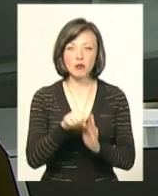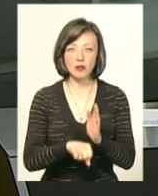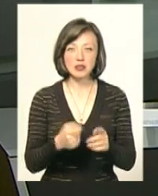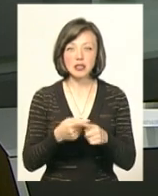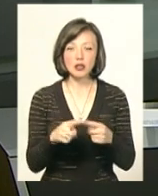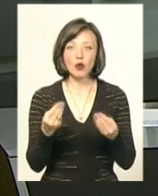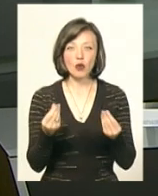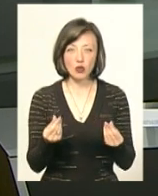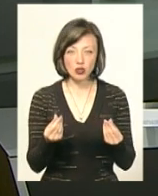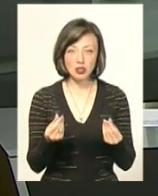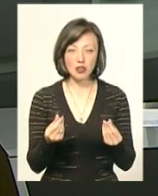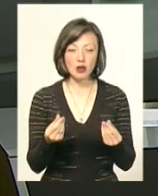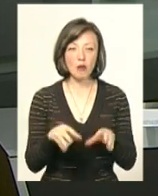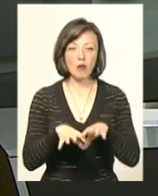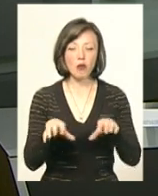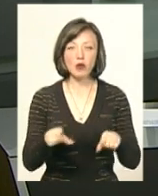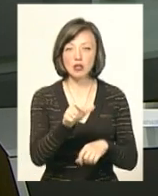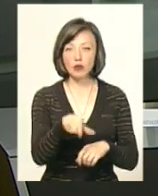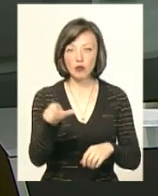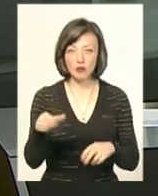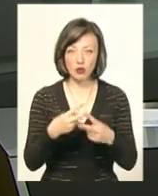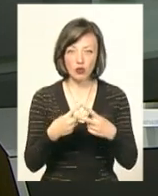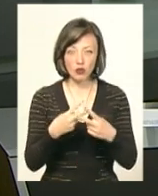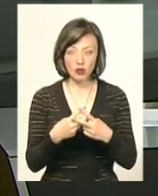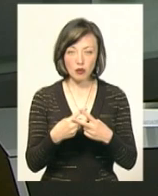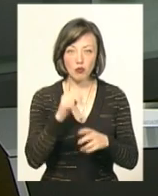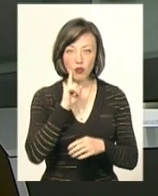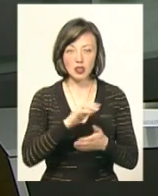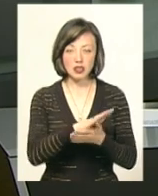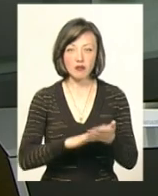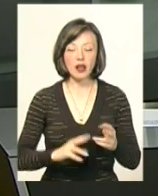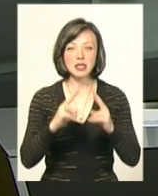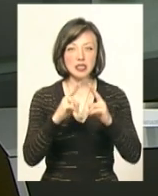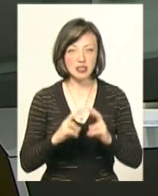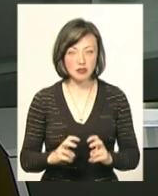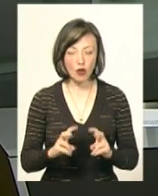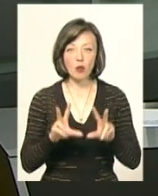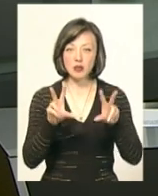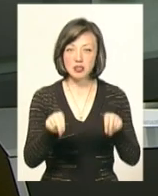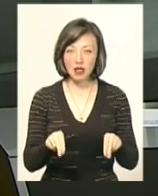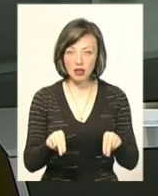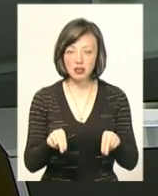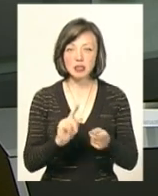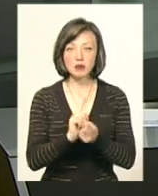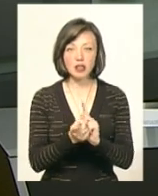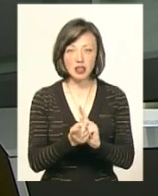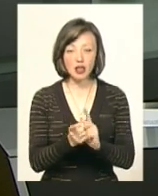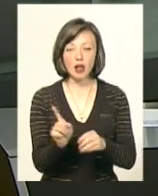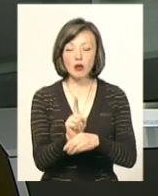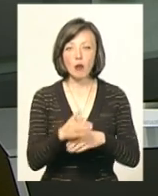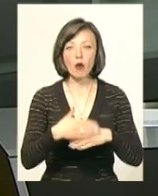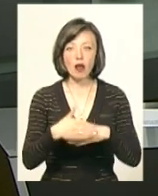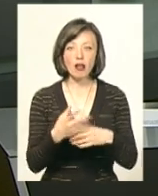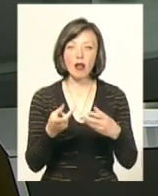посадовці колонії, номер якої у прокуратурі області не називають, бо поки триває ще слідство, обіцяли в'язню змінити міру покарання